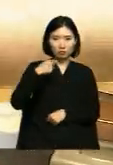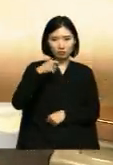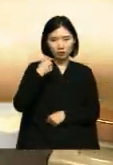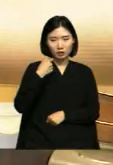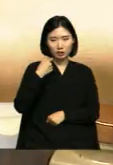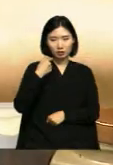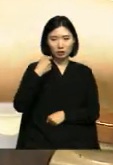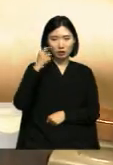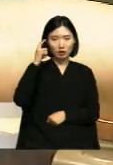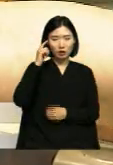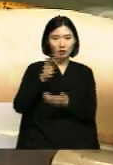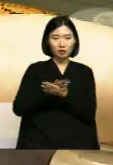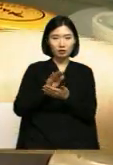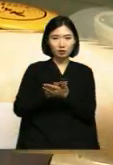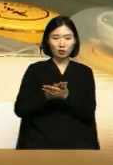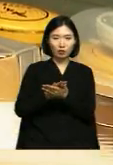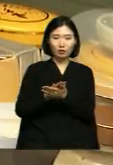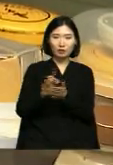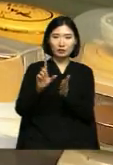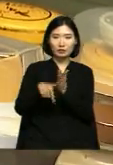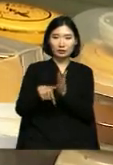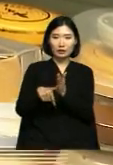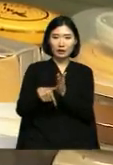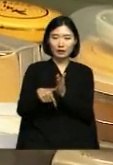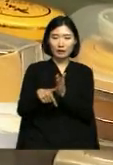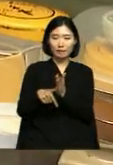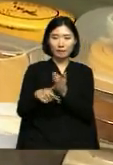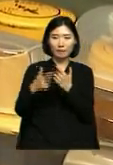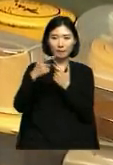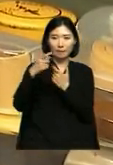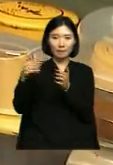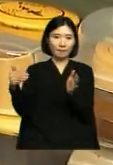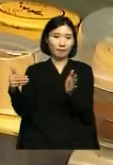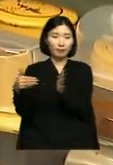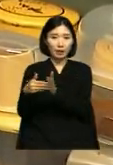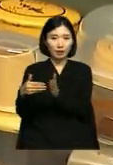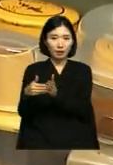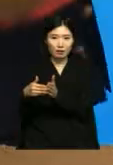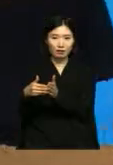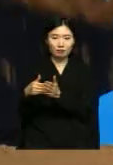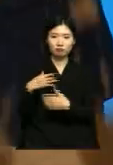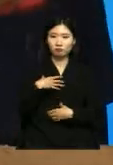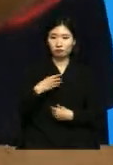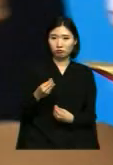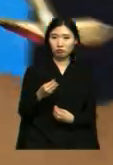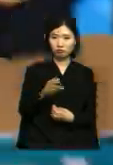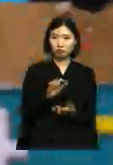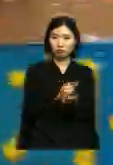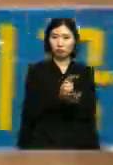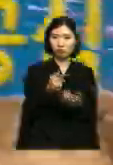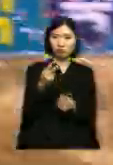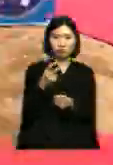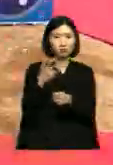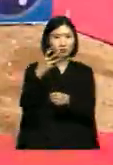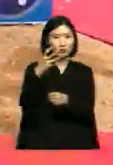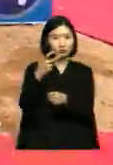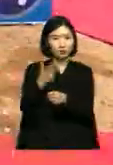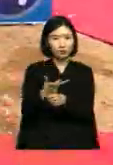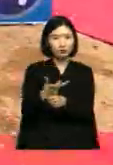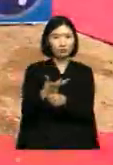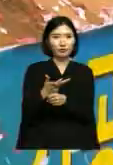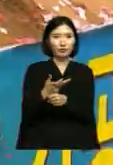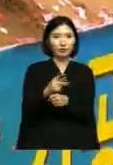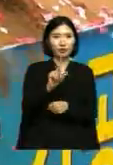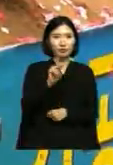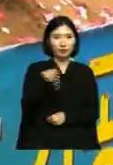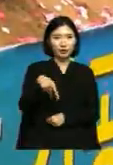놔도 얘가 자동으로 꺼주더라고. 시간 딱 되면 맞춰만 놓으면. 그래서 아주 편해요. 가평군은 2017년